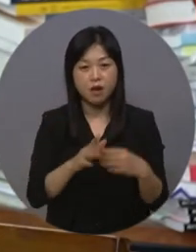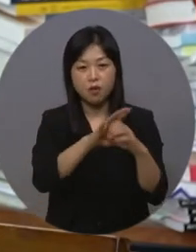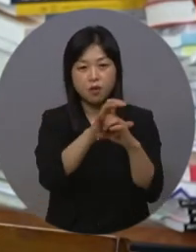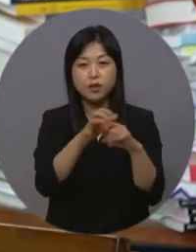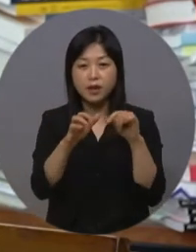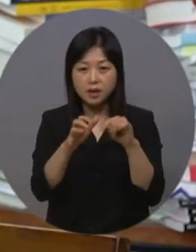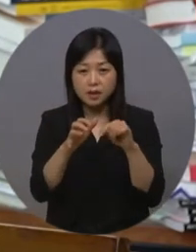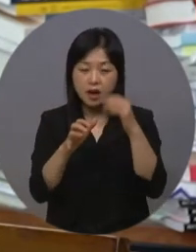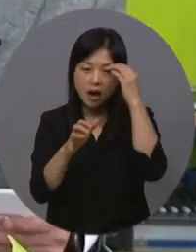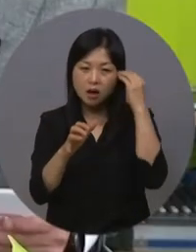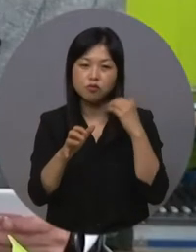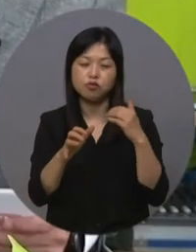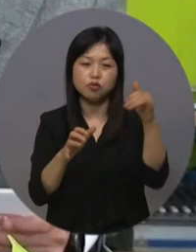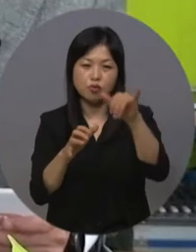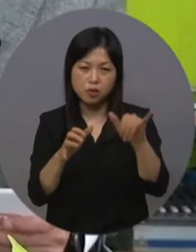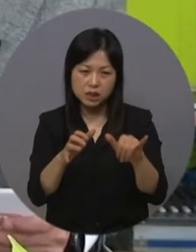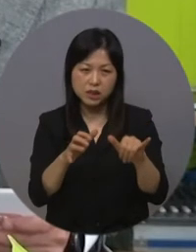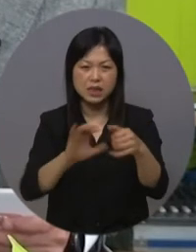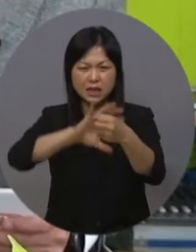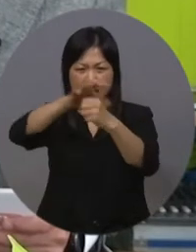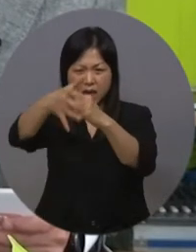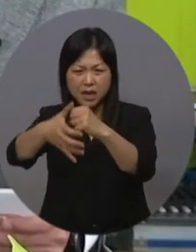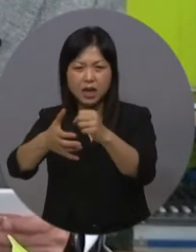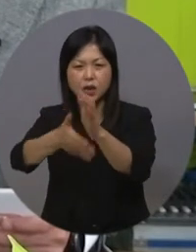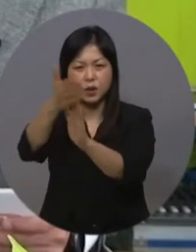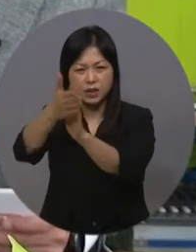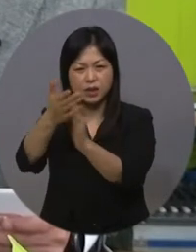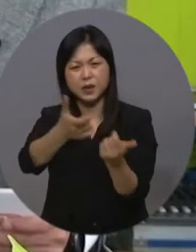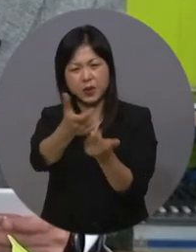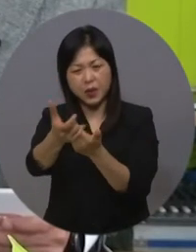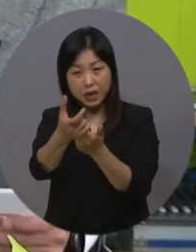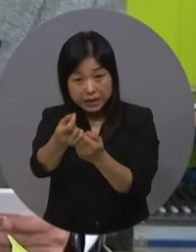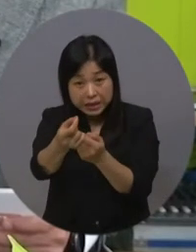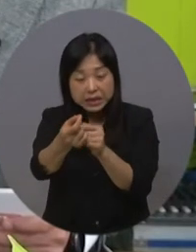있는 모든 도시들, 전 세계에 있는 모든 도시들에게 똑같이